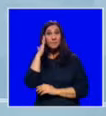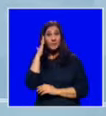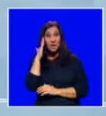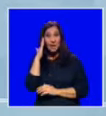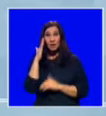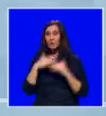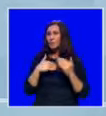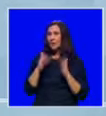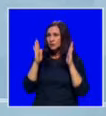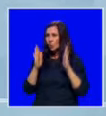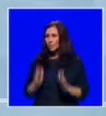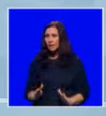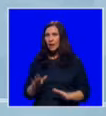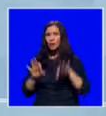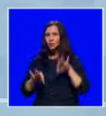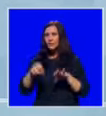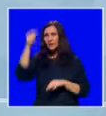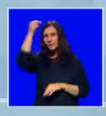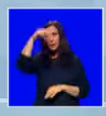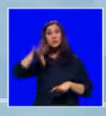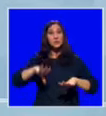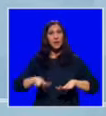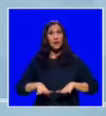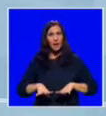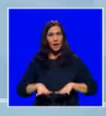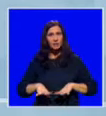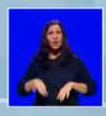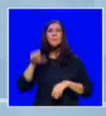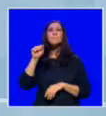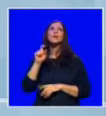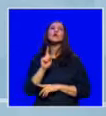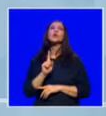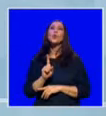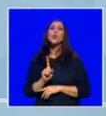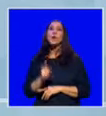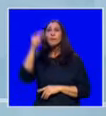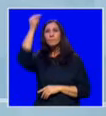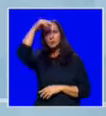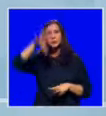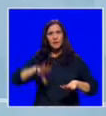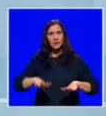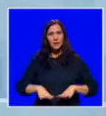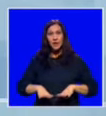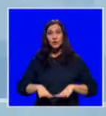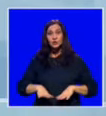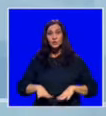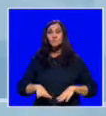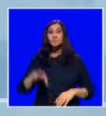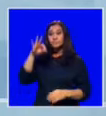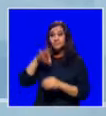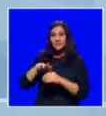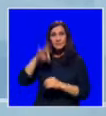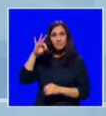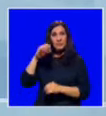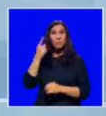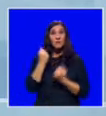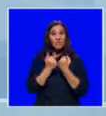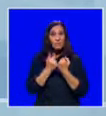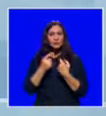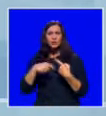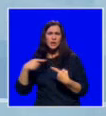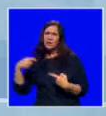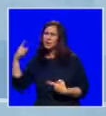на практика се определя от гласовете на българските граждани. Партията, която българските граждани излъчат на първо място,